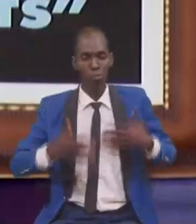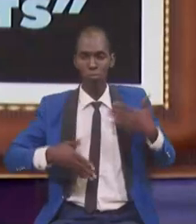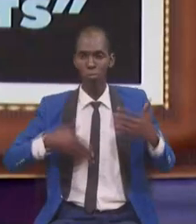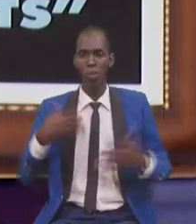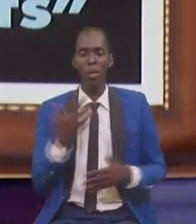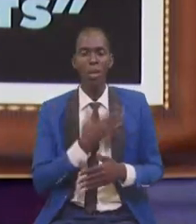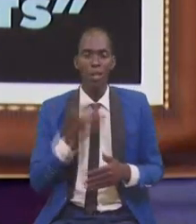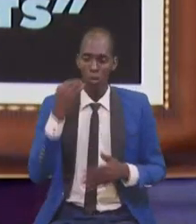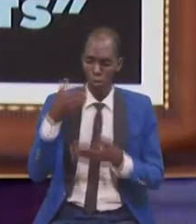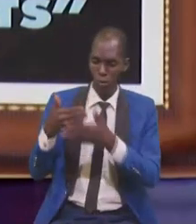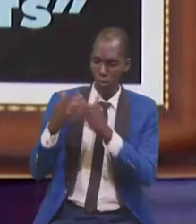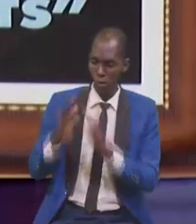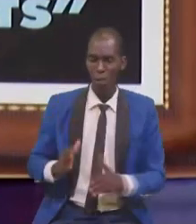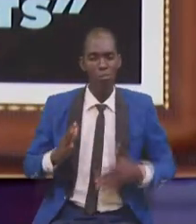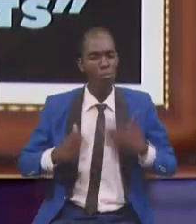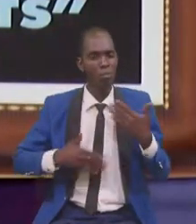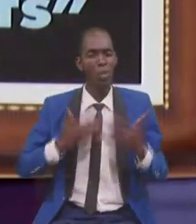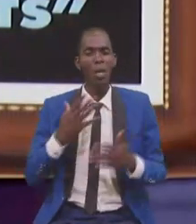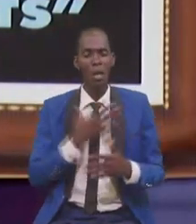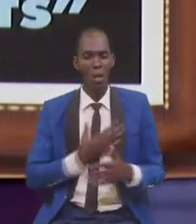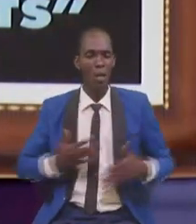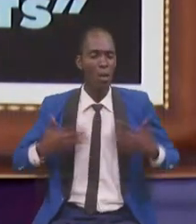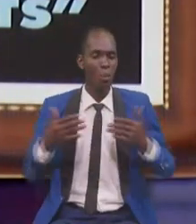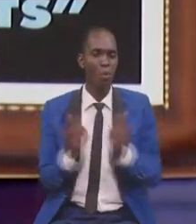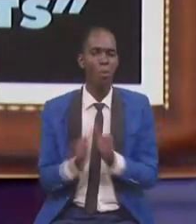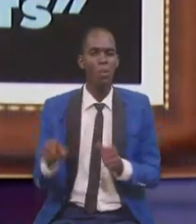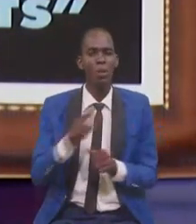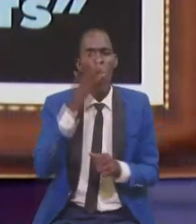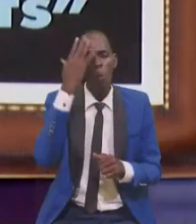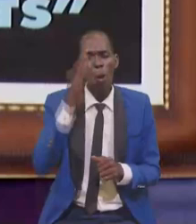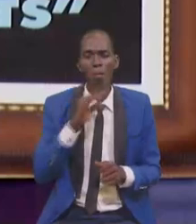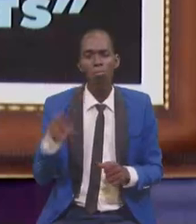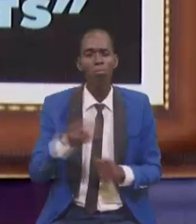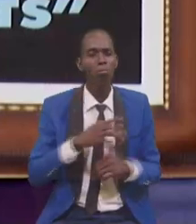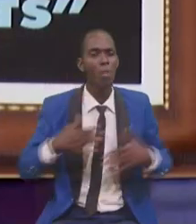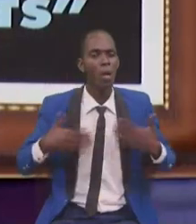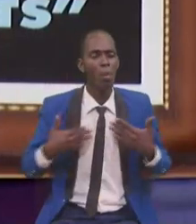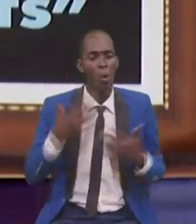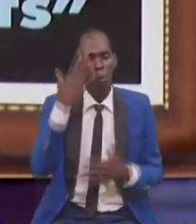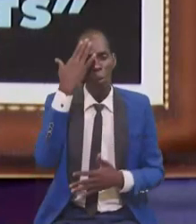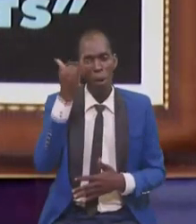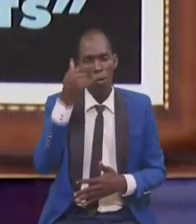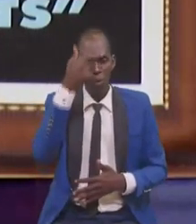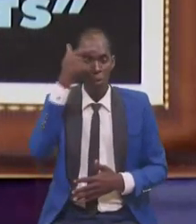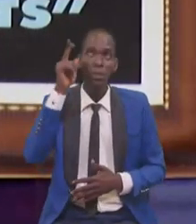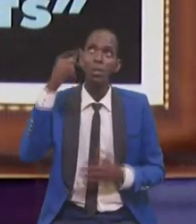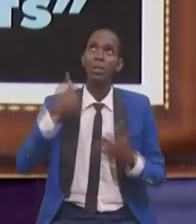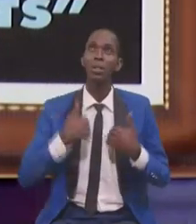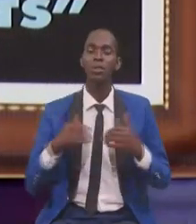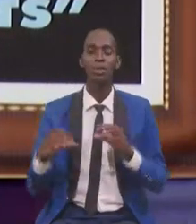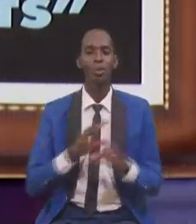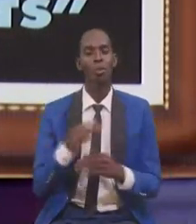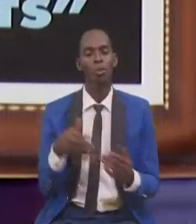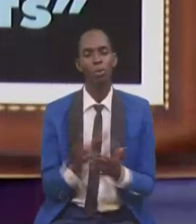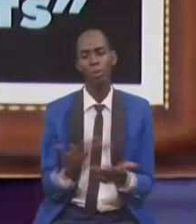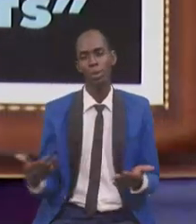Et tout le monde se réjouissait, les gens se réjouissaient avec eux. Pourquoi se réjouissaient-ils? Parce que Christ